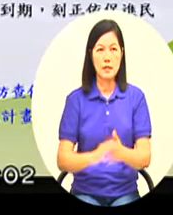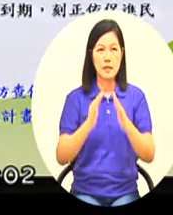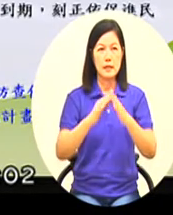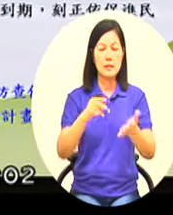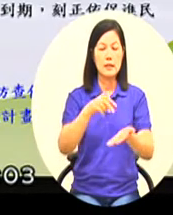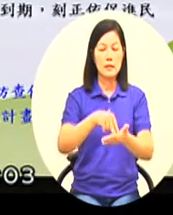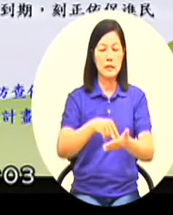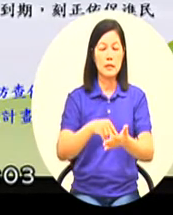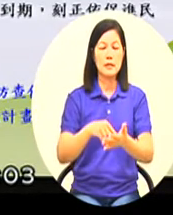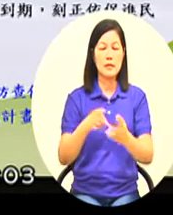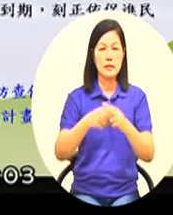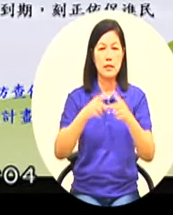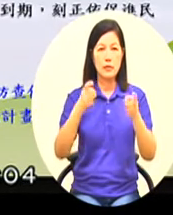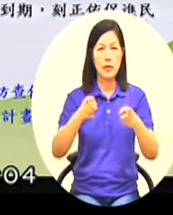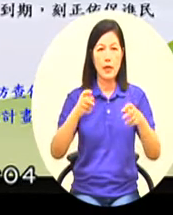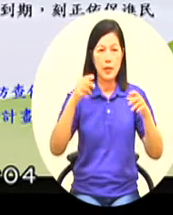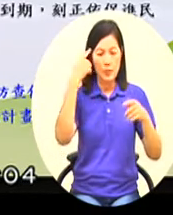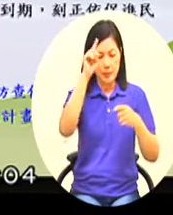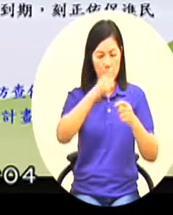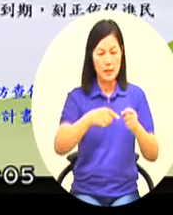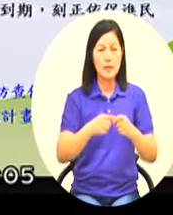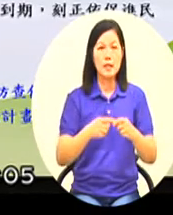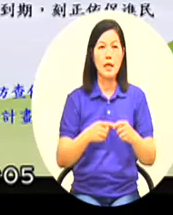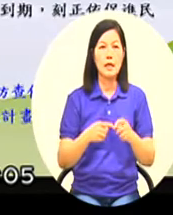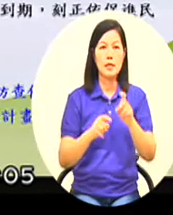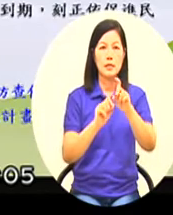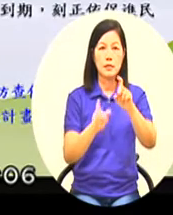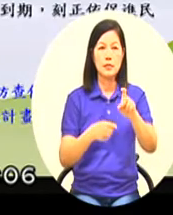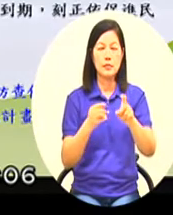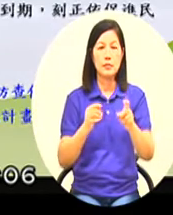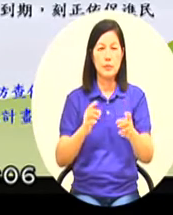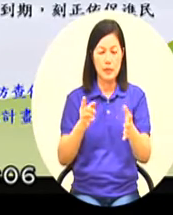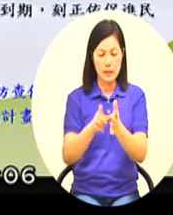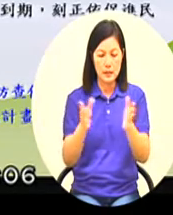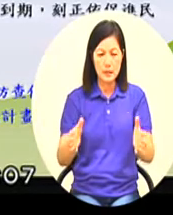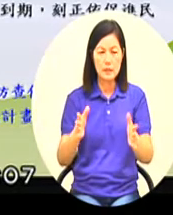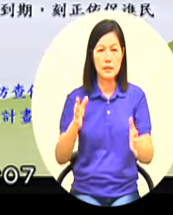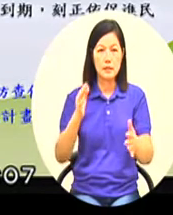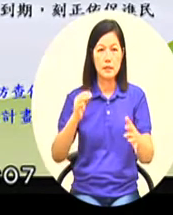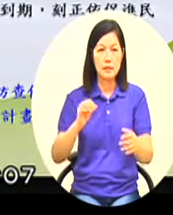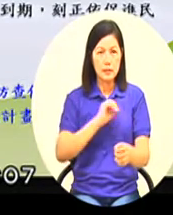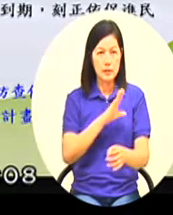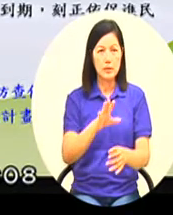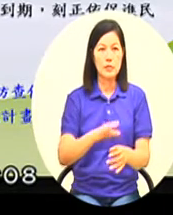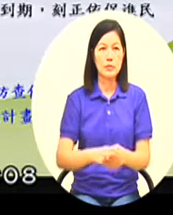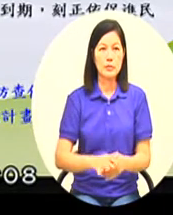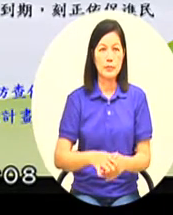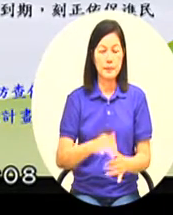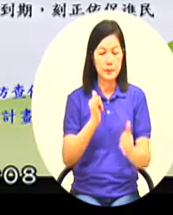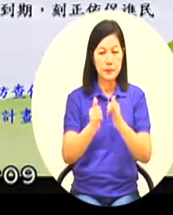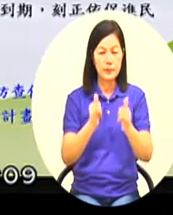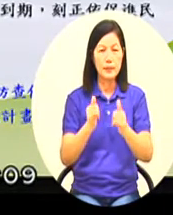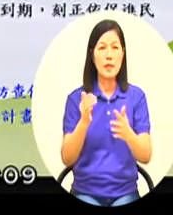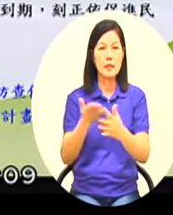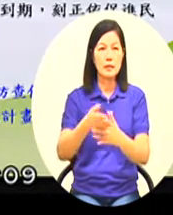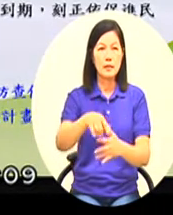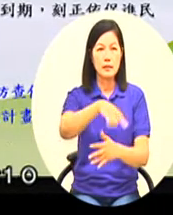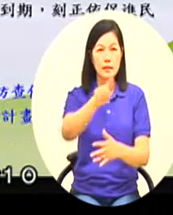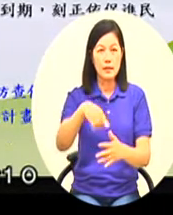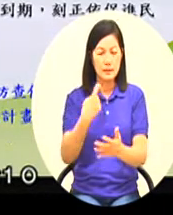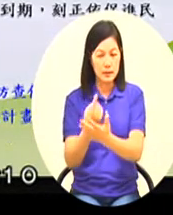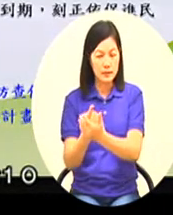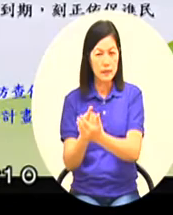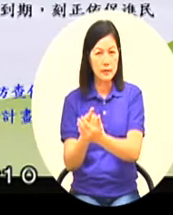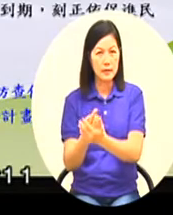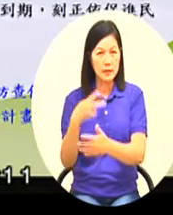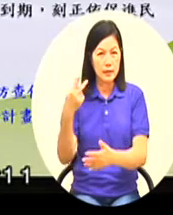即将到明年12月30日要到期，那目前正在积极的规划有关于民间参与公共建设法重新